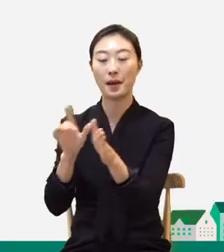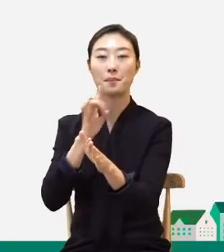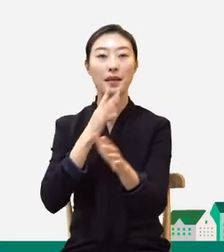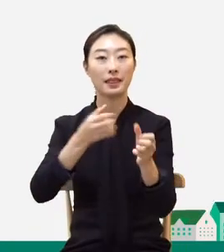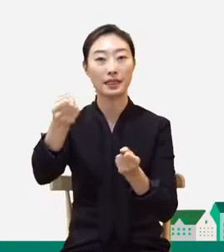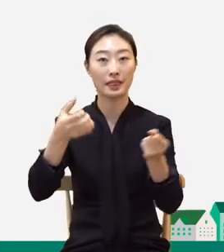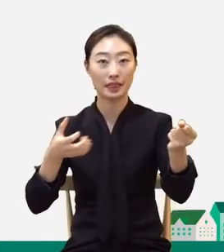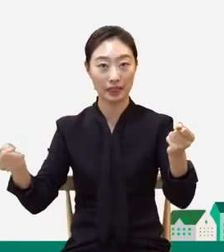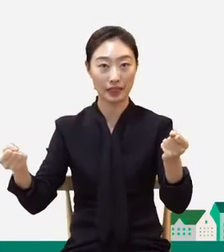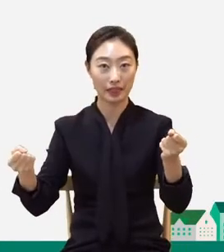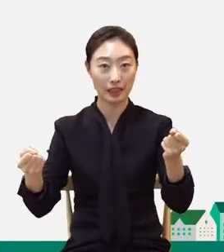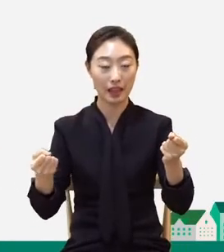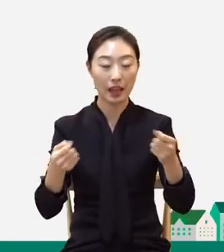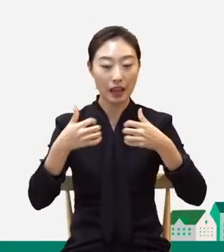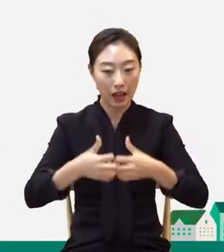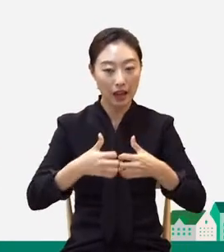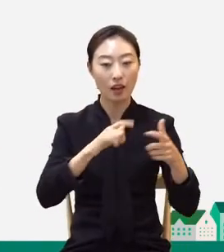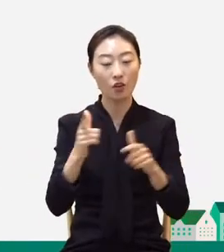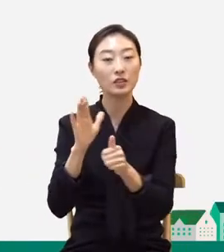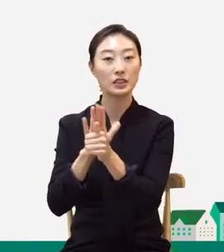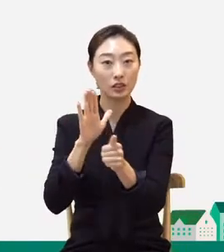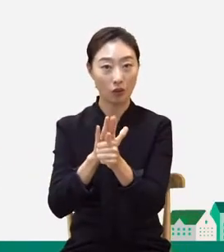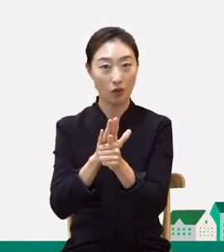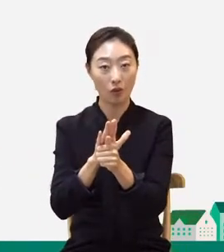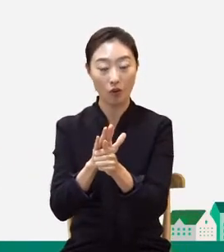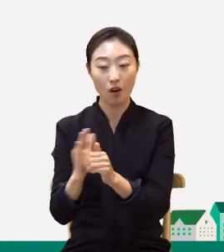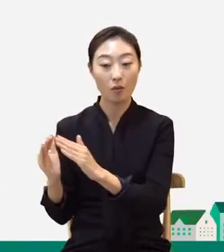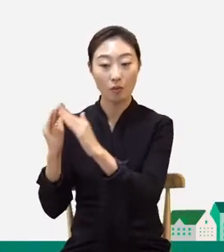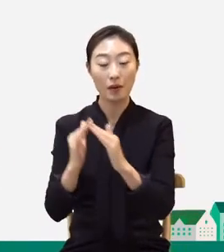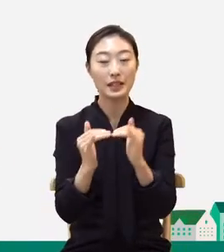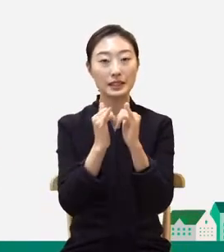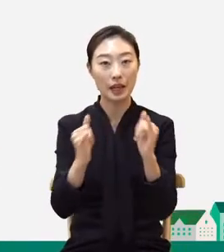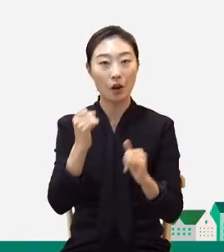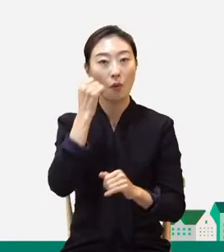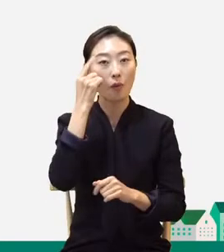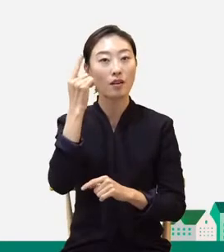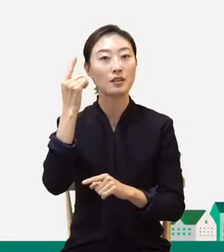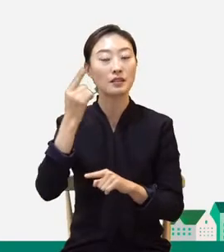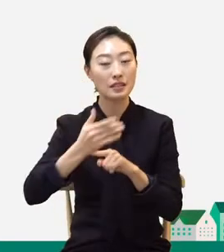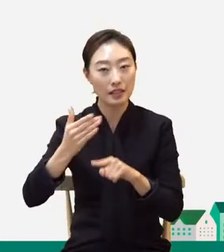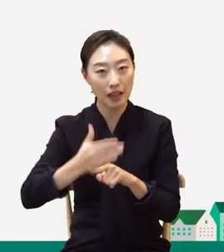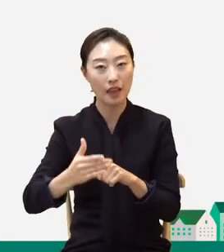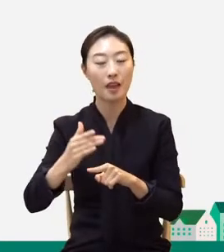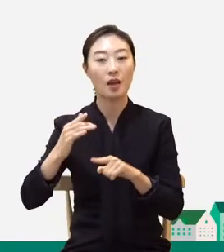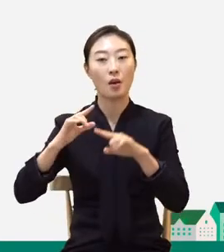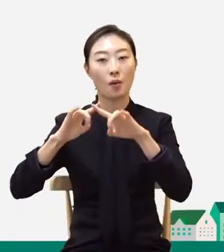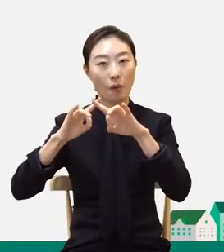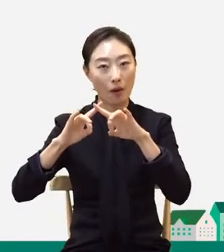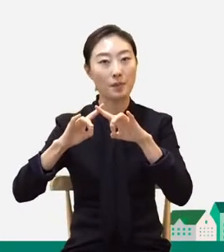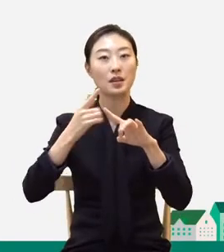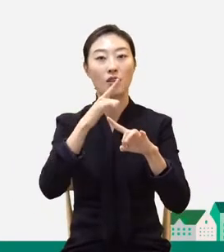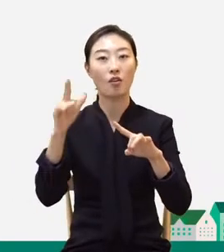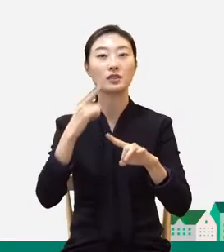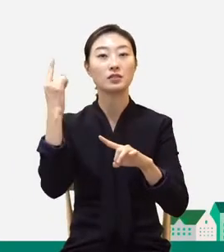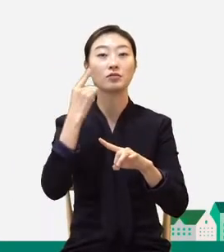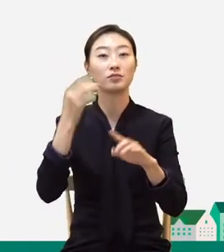가정가구는 지원이 되고, 입주자분들은 월세나 공과금 생활비를 부담하는 형태였는데, 대부분